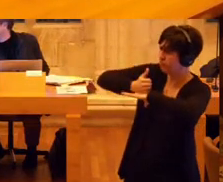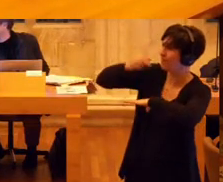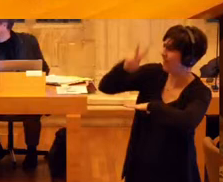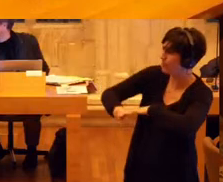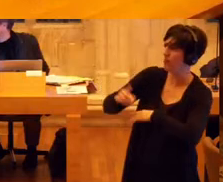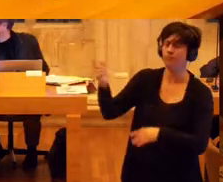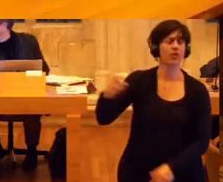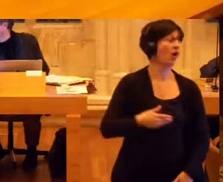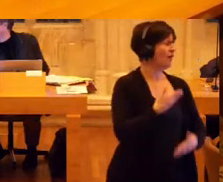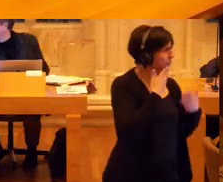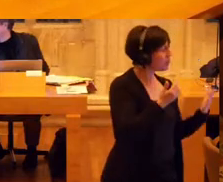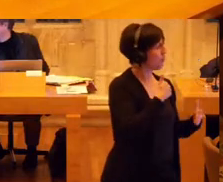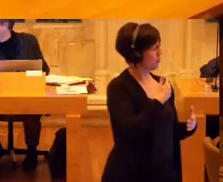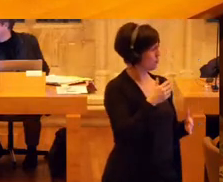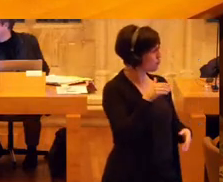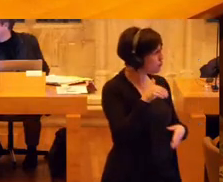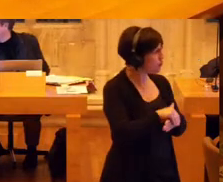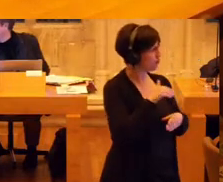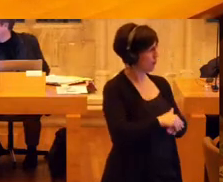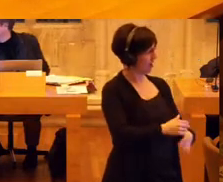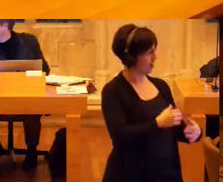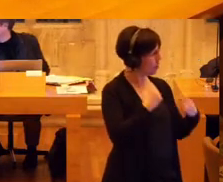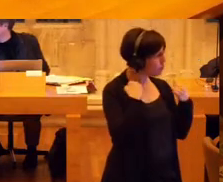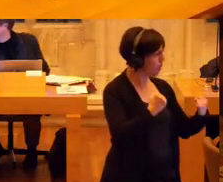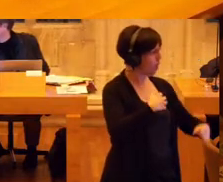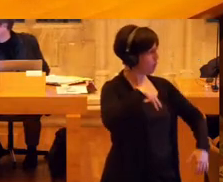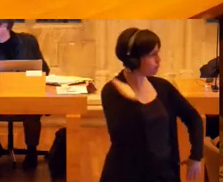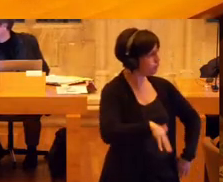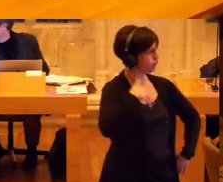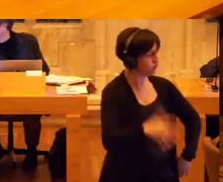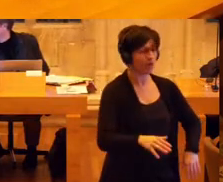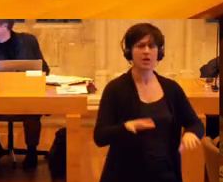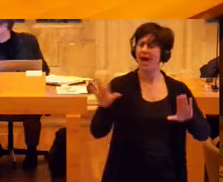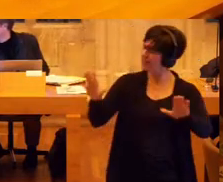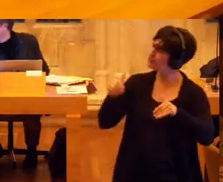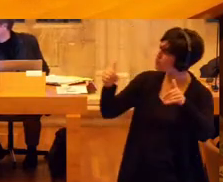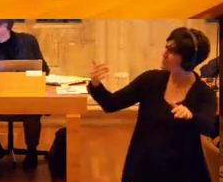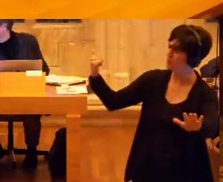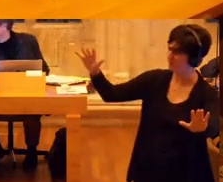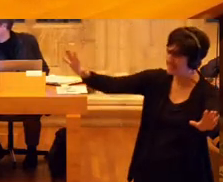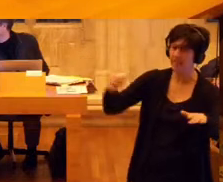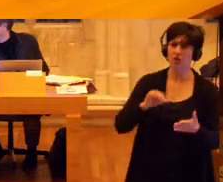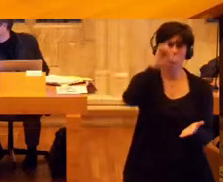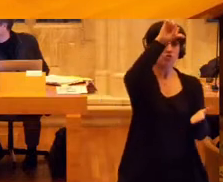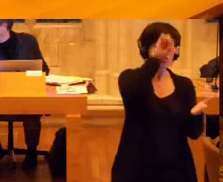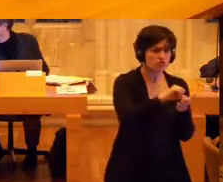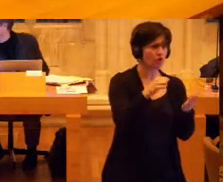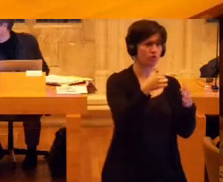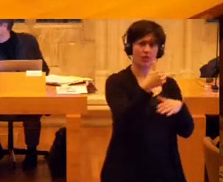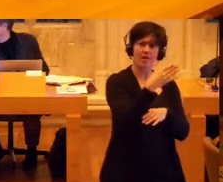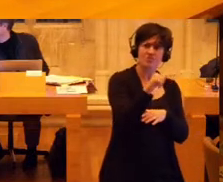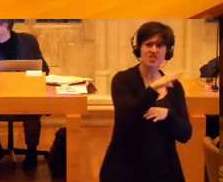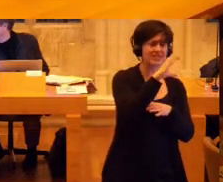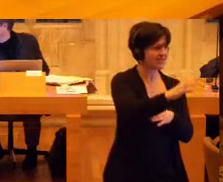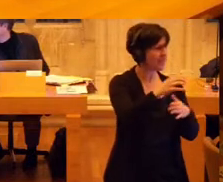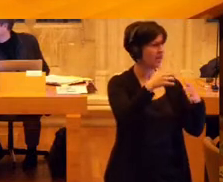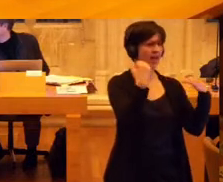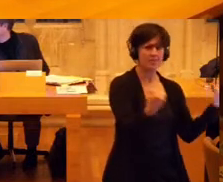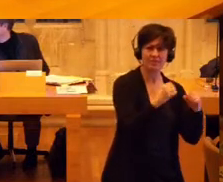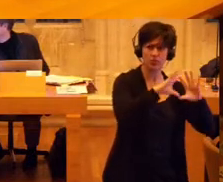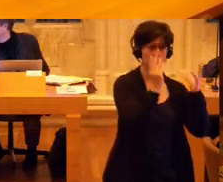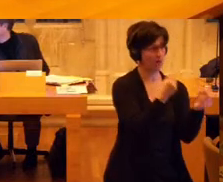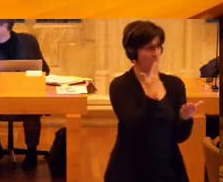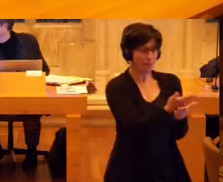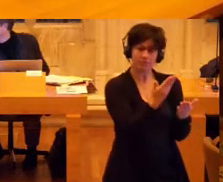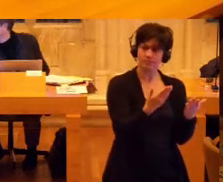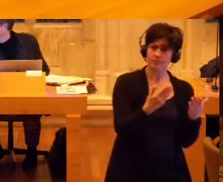centres d'animation. Vous êtes en forme, ce soir. Oui, je continue. Les centres d'animation et les MJC, c'est quand même l'éducation des publics de demain pour la